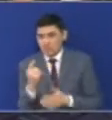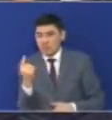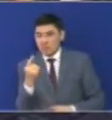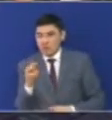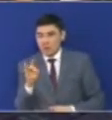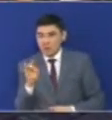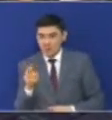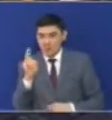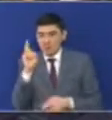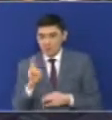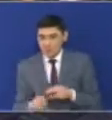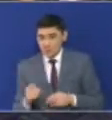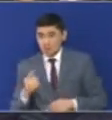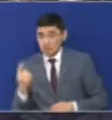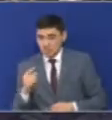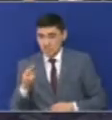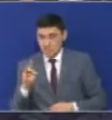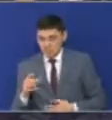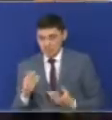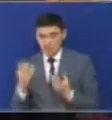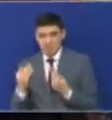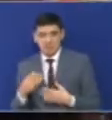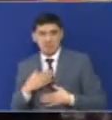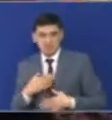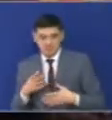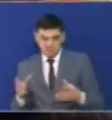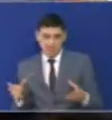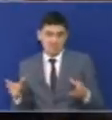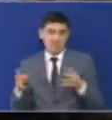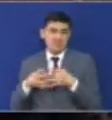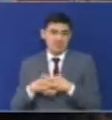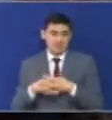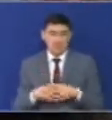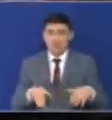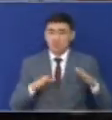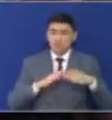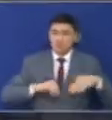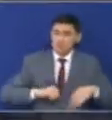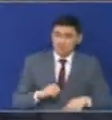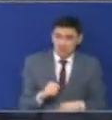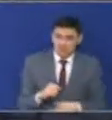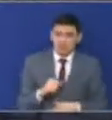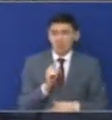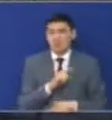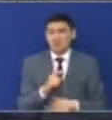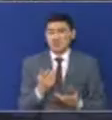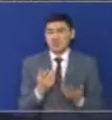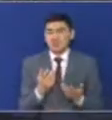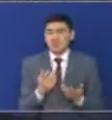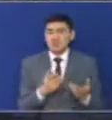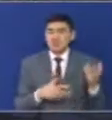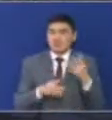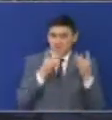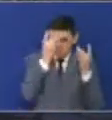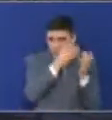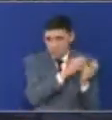Благодарности. Поэтому с раннего утра состоялся концерт, организованный силами коллективов Дома Дружбы. С вокальными и танцевальными номерами выступили